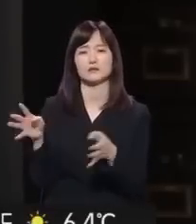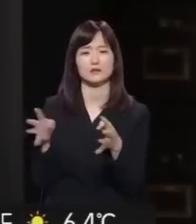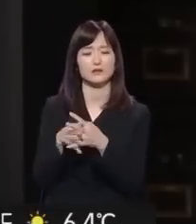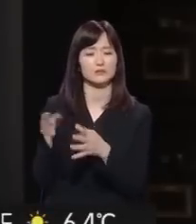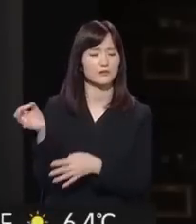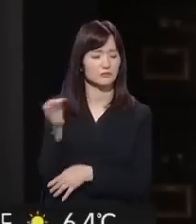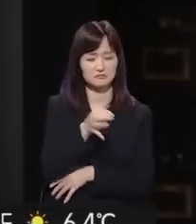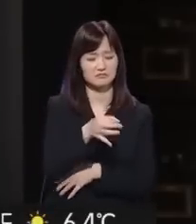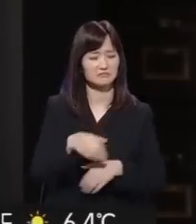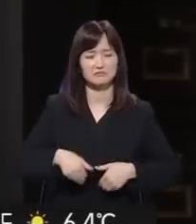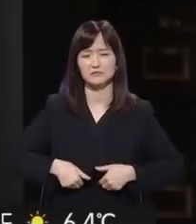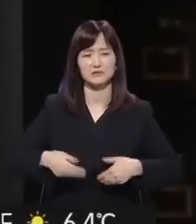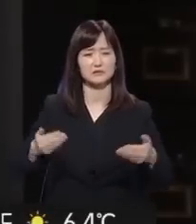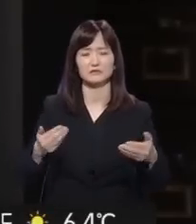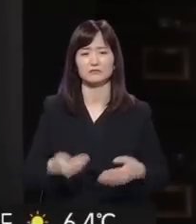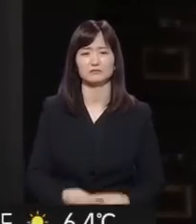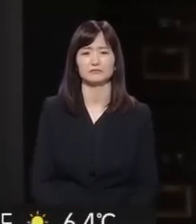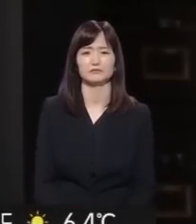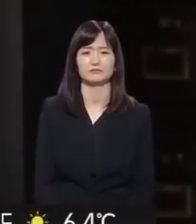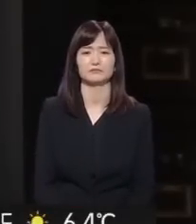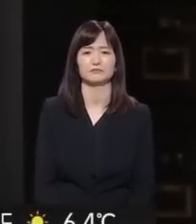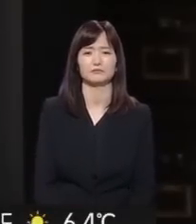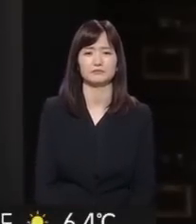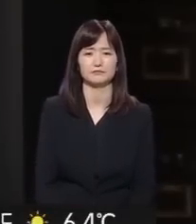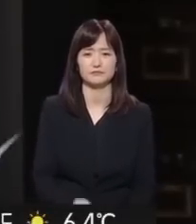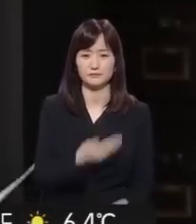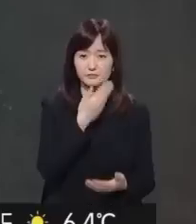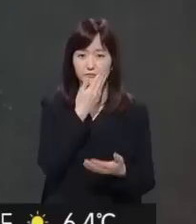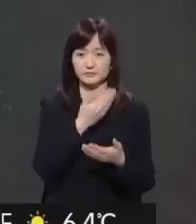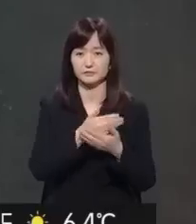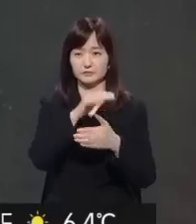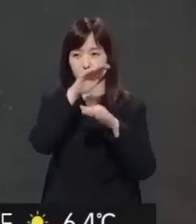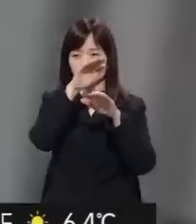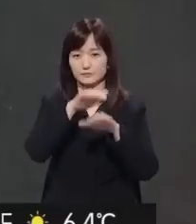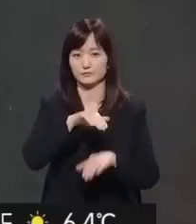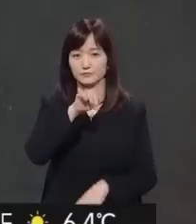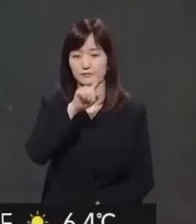있겠어라고 생각을 했다는 거죠 체크포인트 짚어봅니다